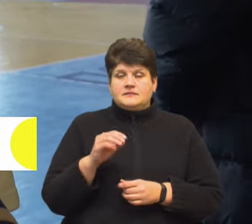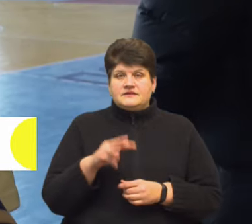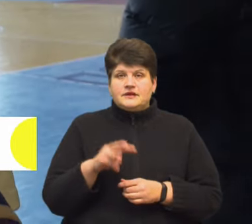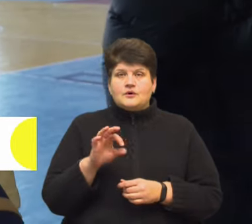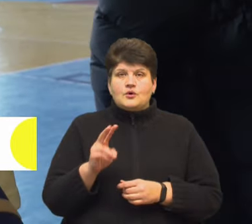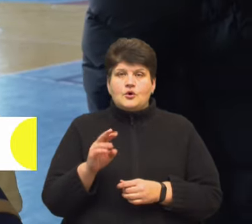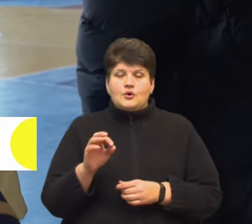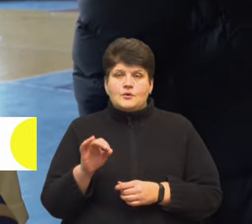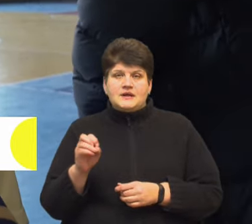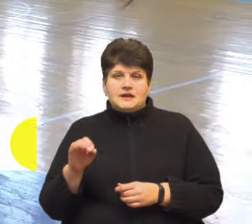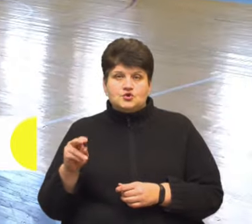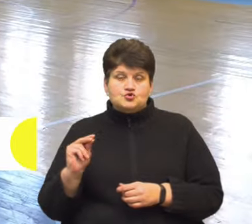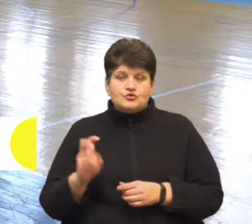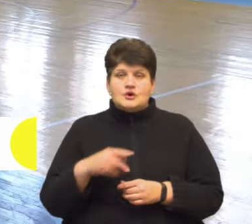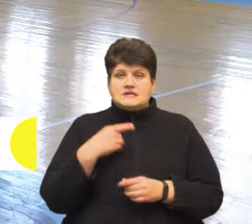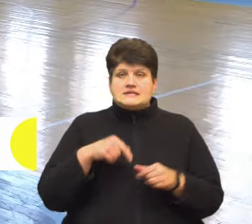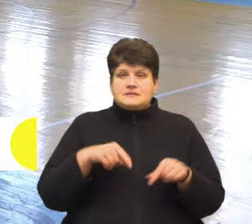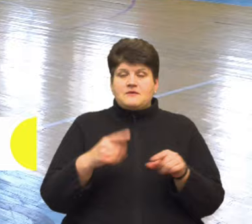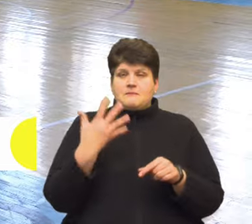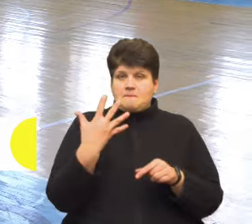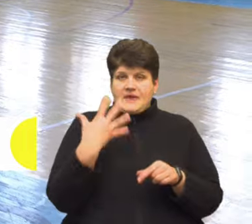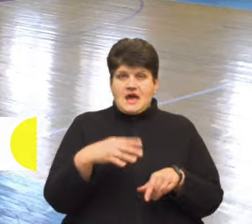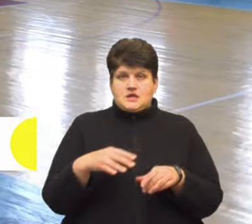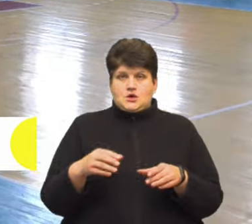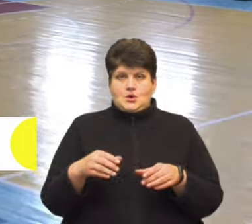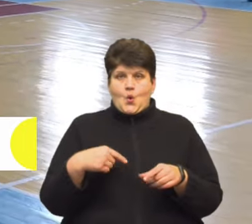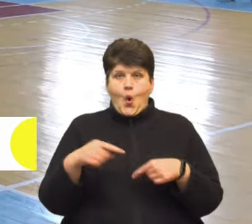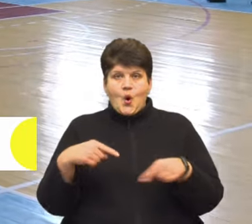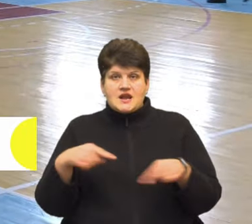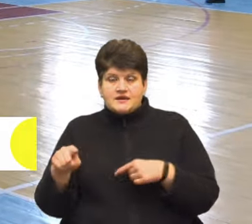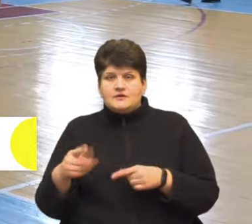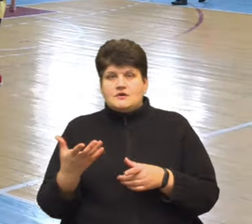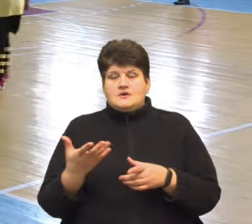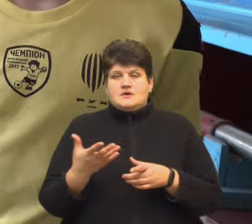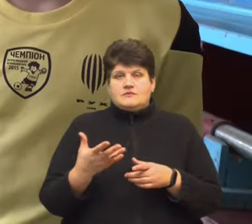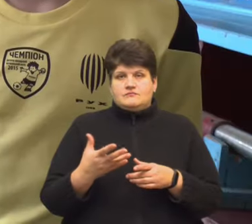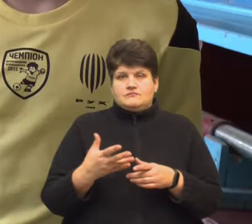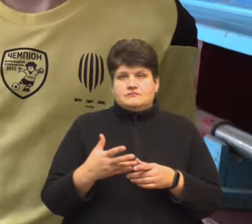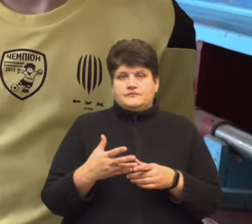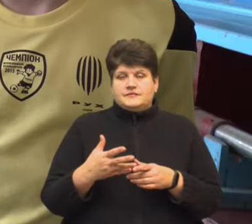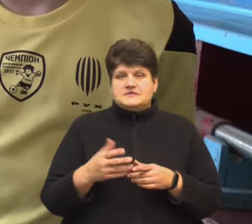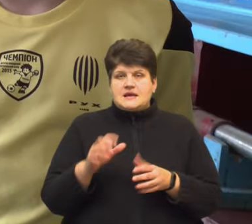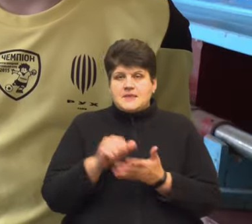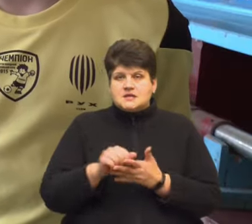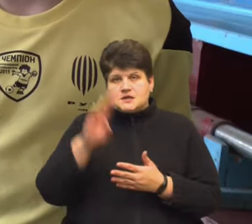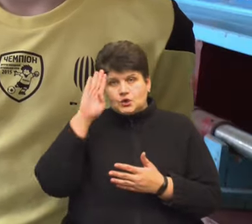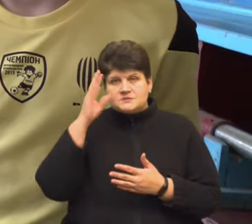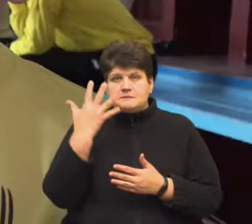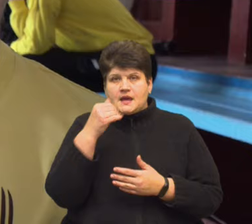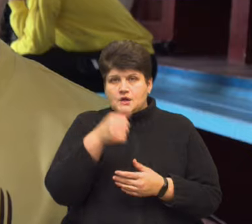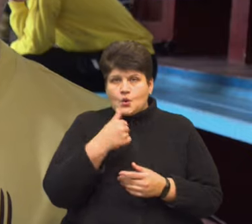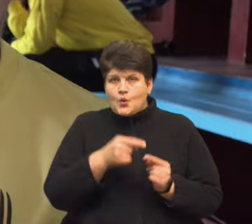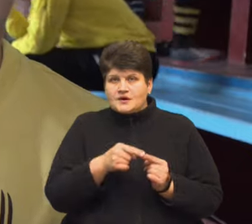огринович розповідає забив п'ять голів у ворота суперника хлопець займається футболом з пти років побачив я Тато грає і тож